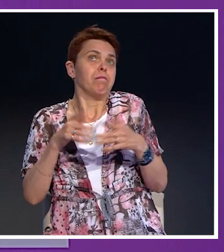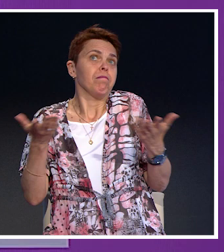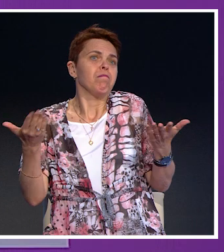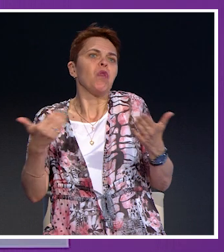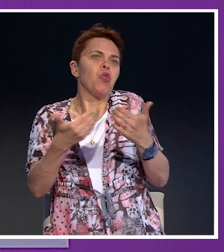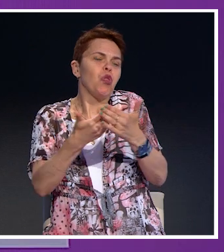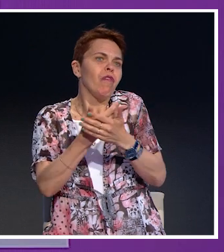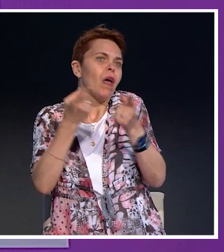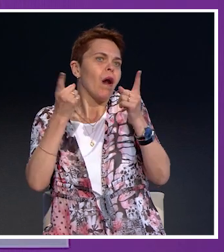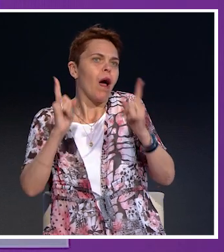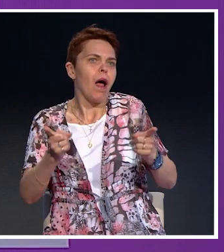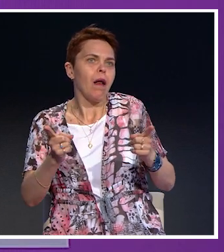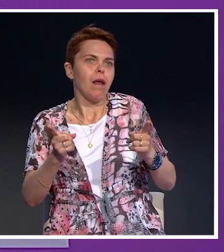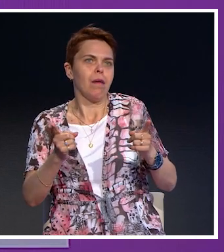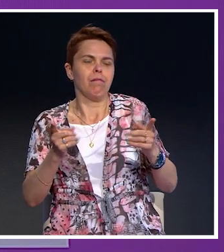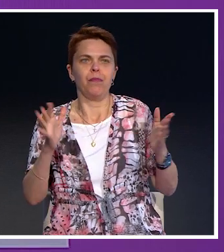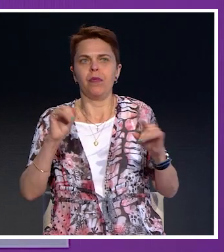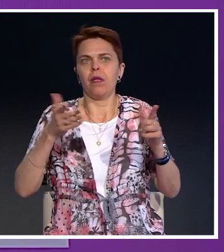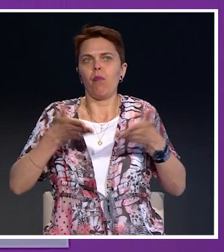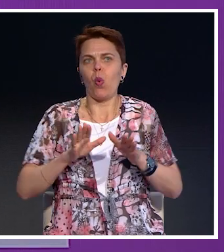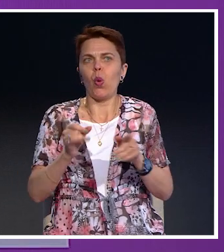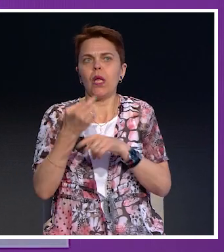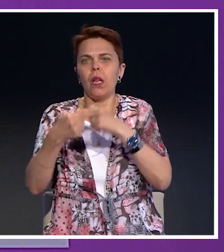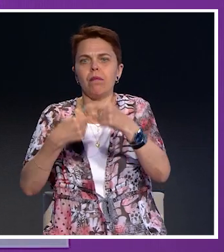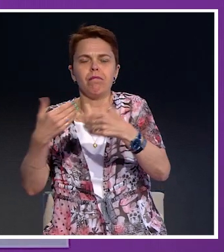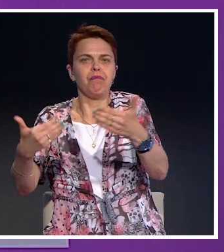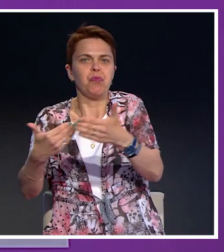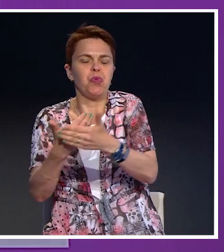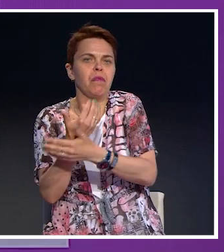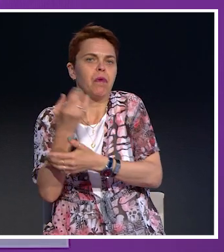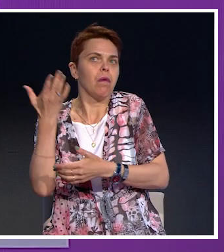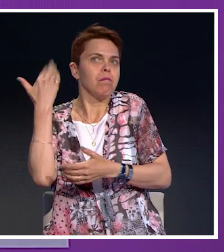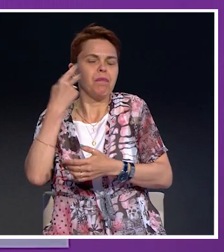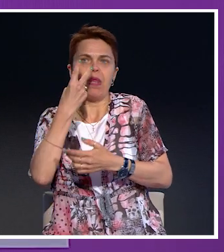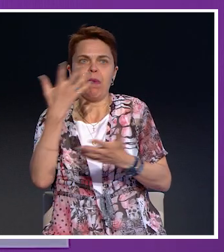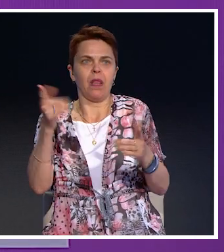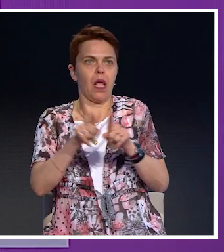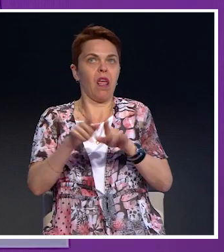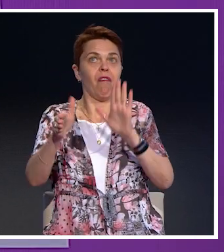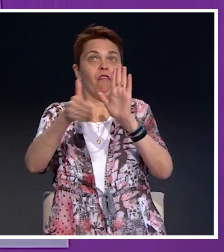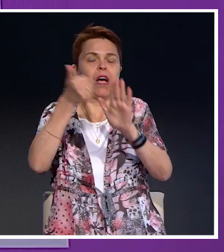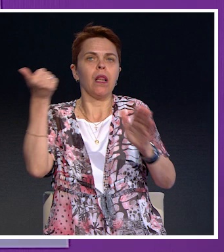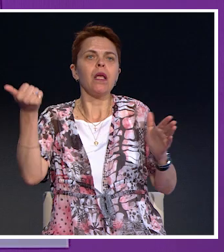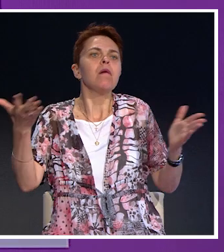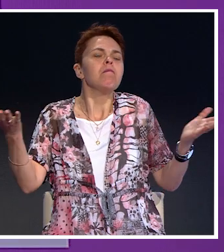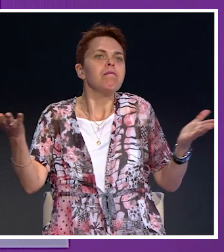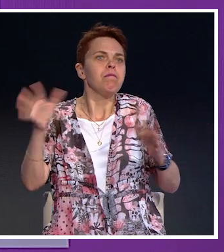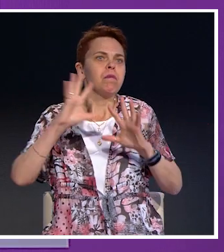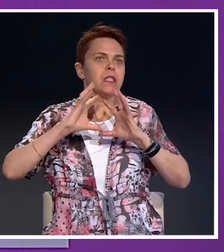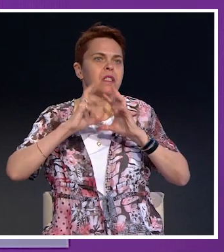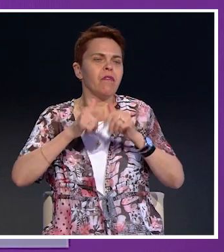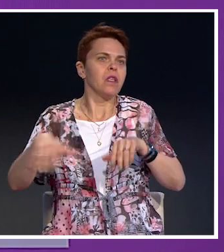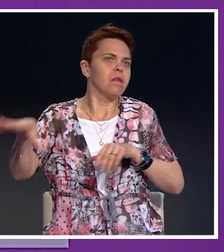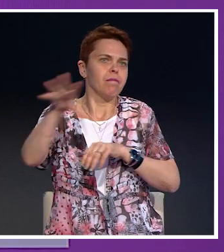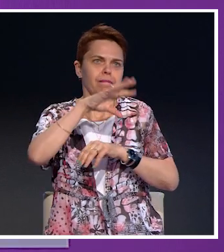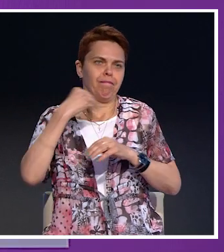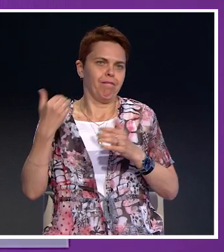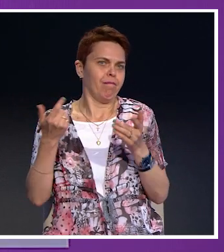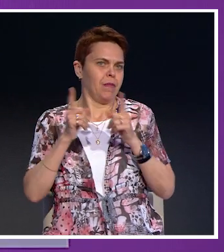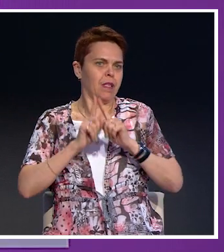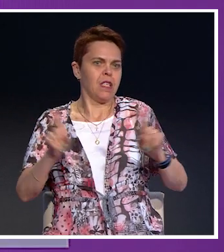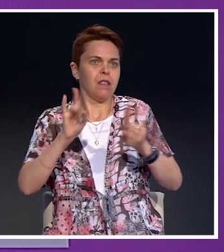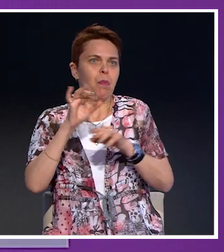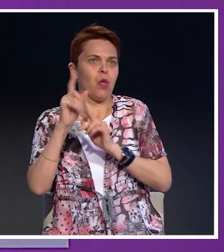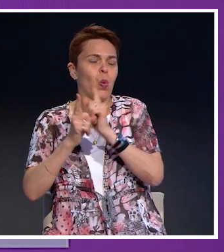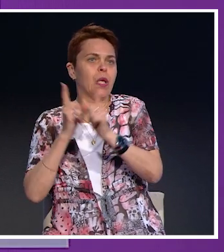створила нові реалії та породила небачено раніше виклики. Світ стрімко змінюється.